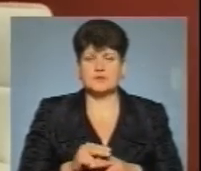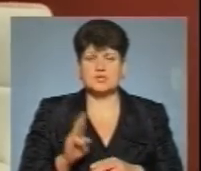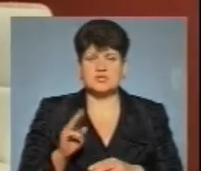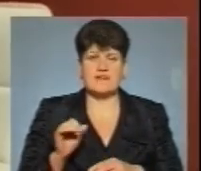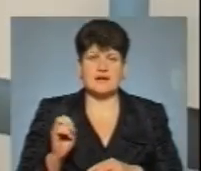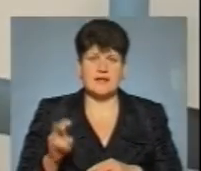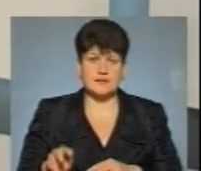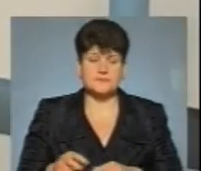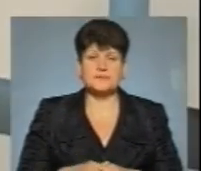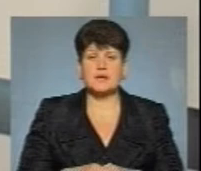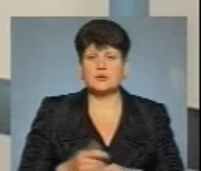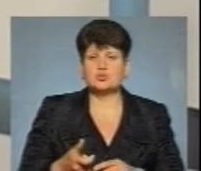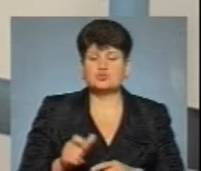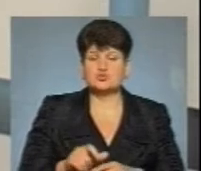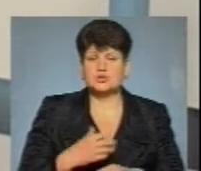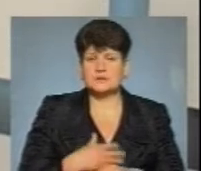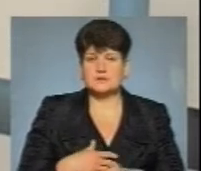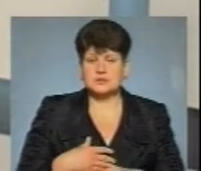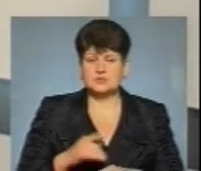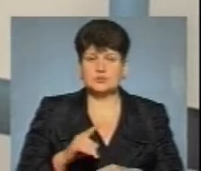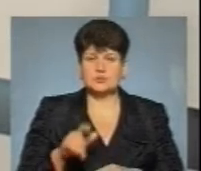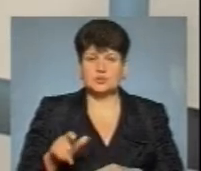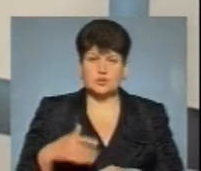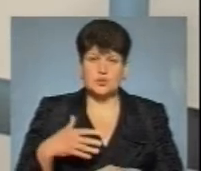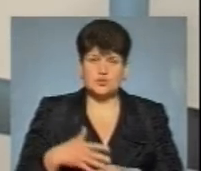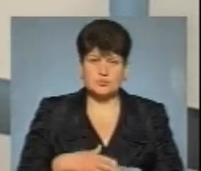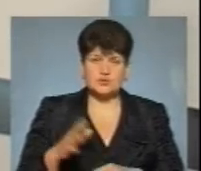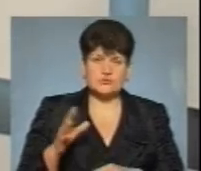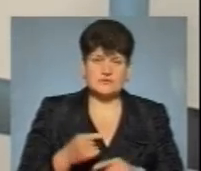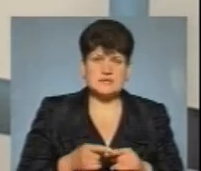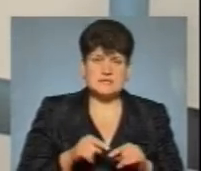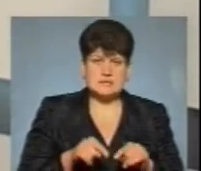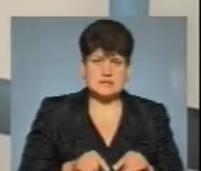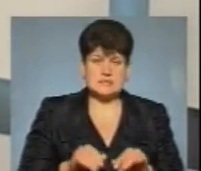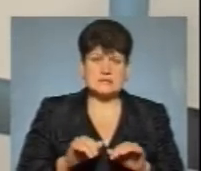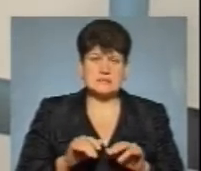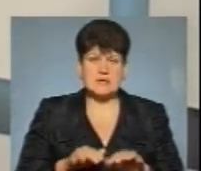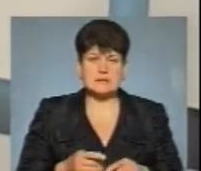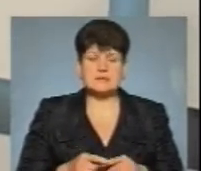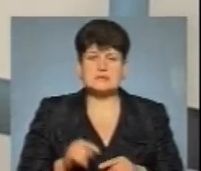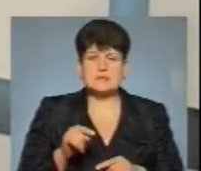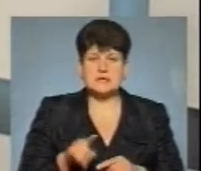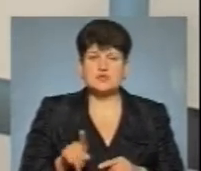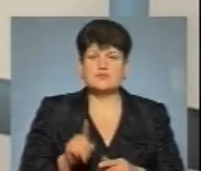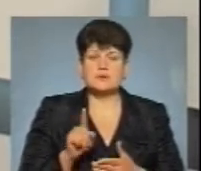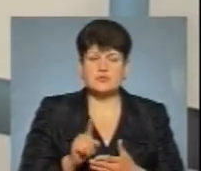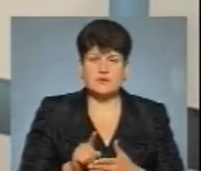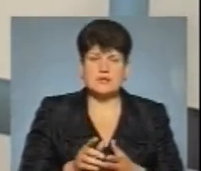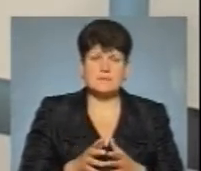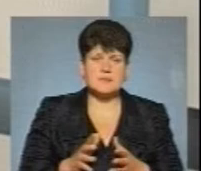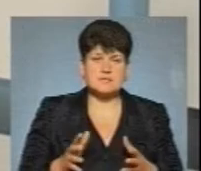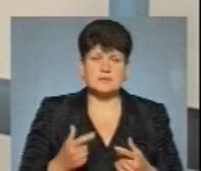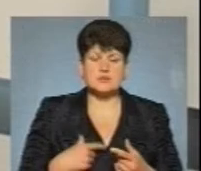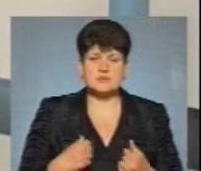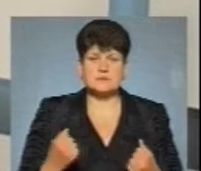Тому дуже важливо якраз, щоб люди розуміли, що оті всі заходи, і це те, що вони повинні максимально себе